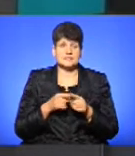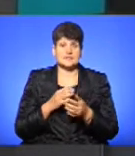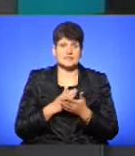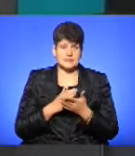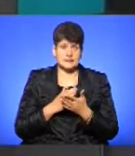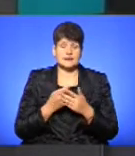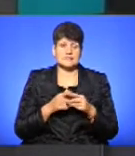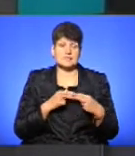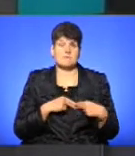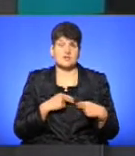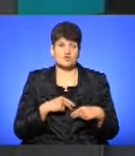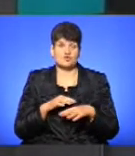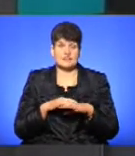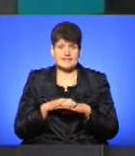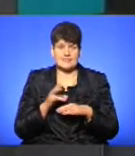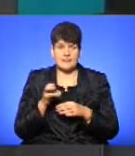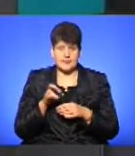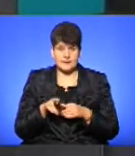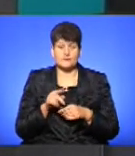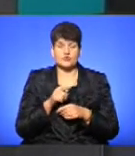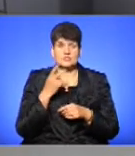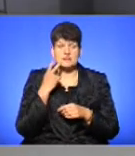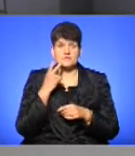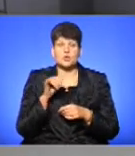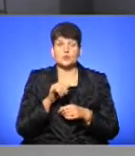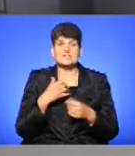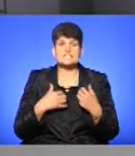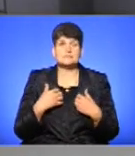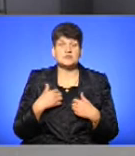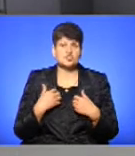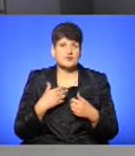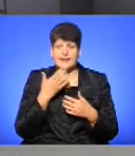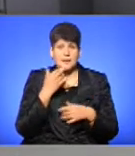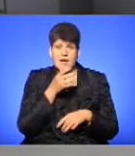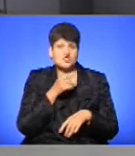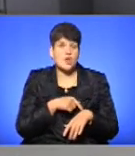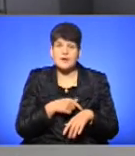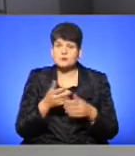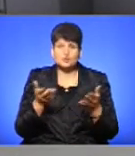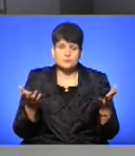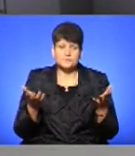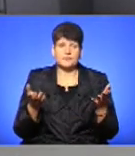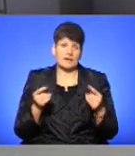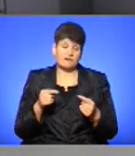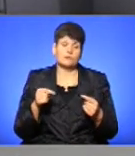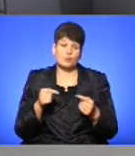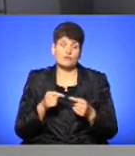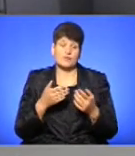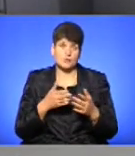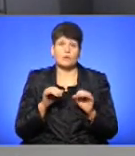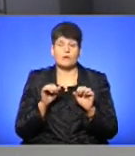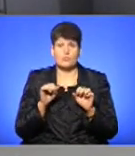навіть і працююче населення, тому що воно завжди кудись спішить, воно не має часу, відповідно, воно